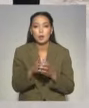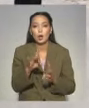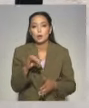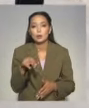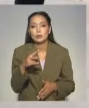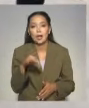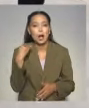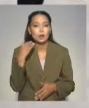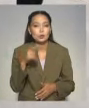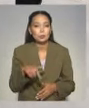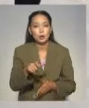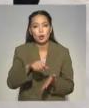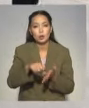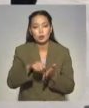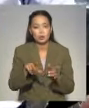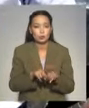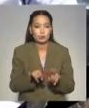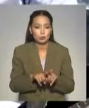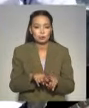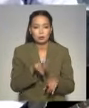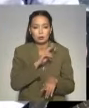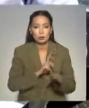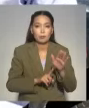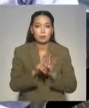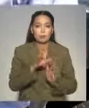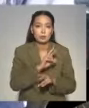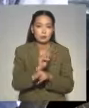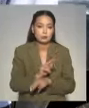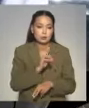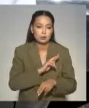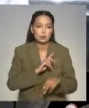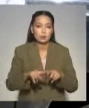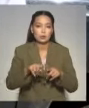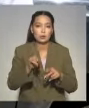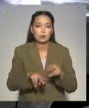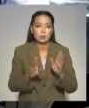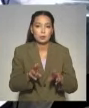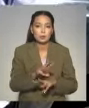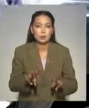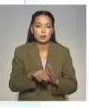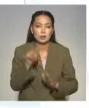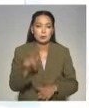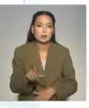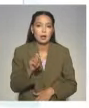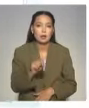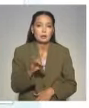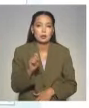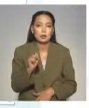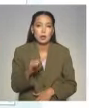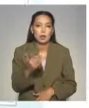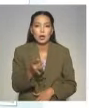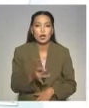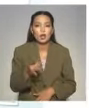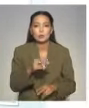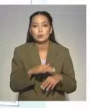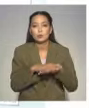Ақтөбе тасжолын жөндеу жобасында қолға алған. Қазір оның да жөндеу жұмыстары аяқталып қалды. Мәжіліс депутаты Альберт Рау республикалық бюджеттен